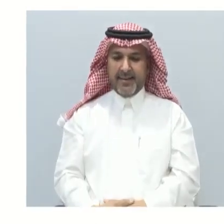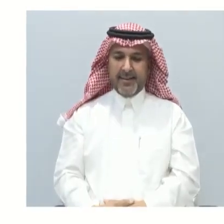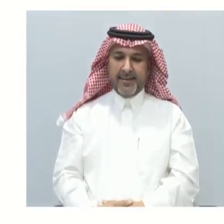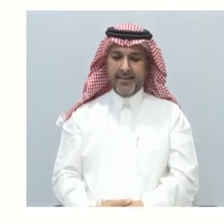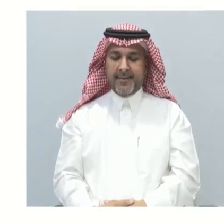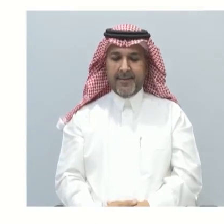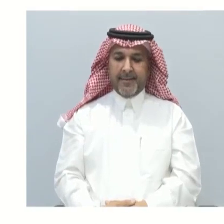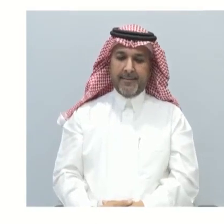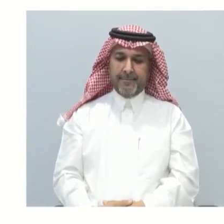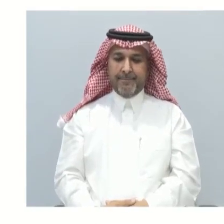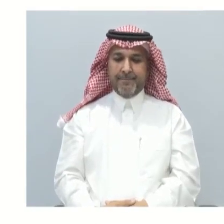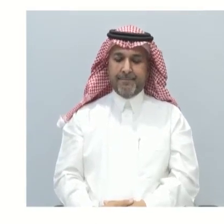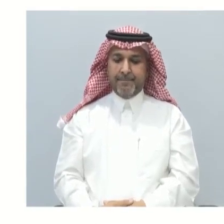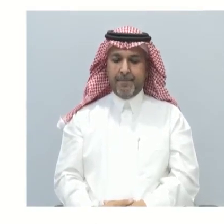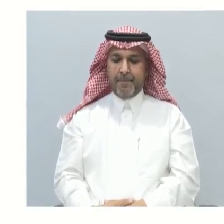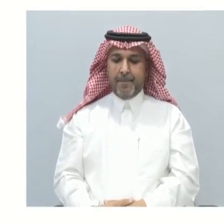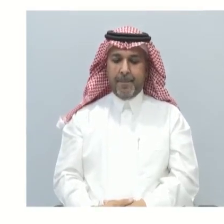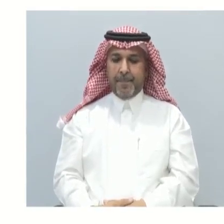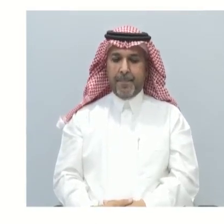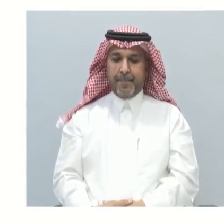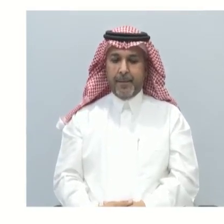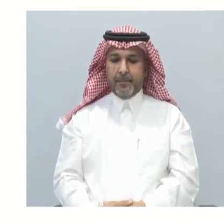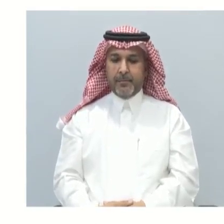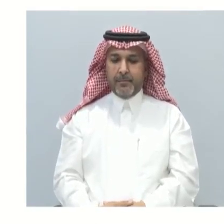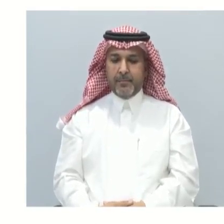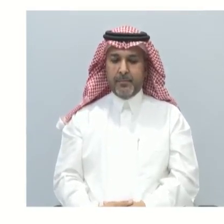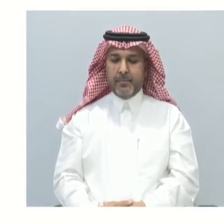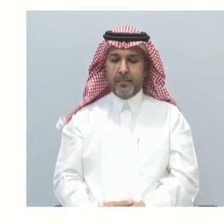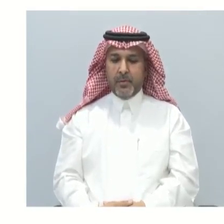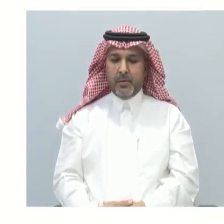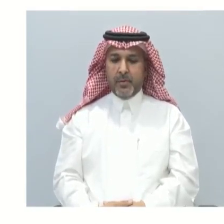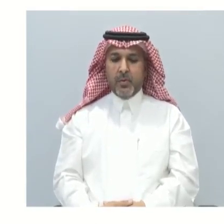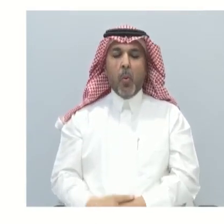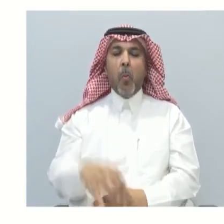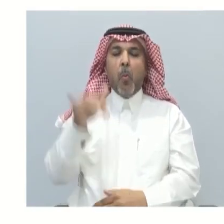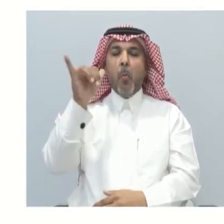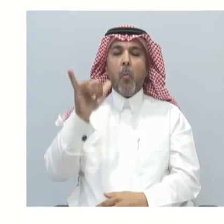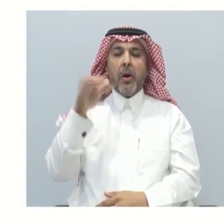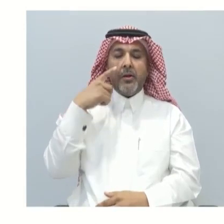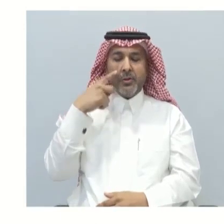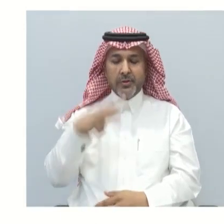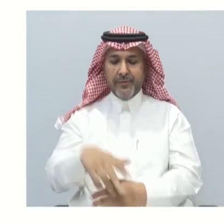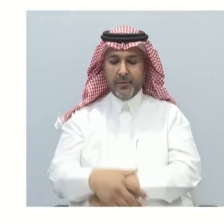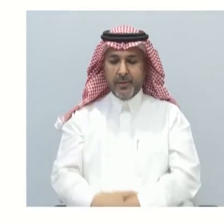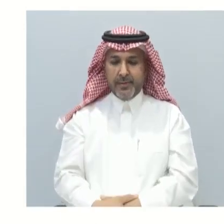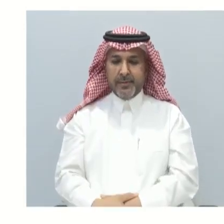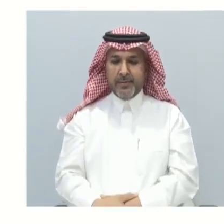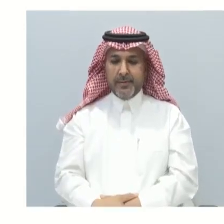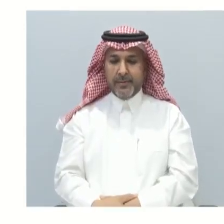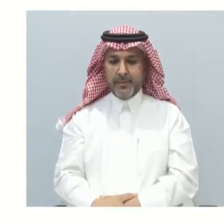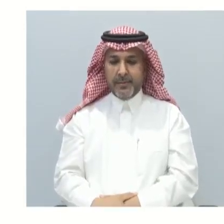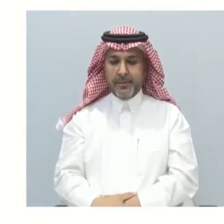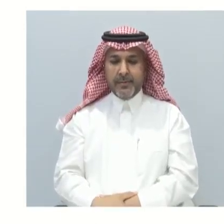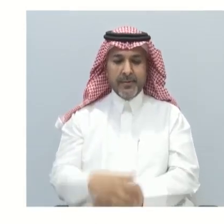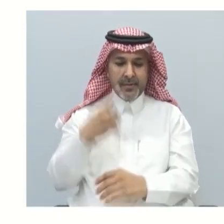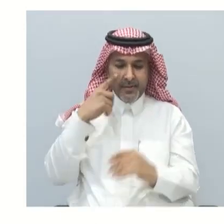هو الميل كذلك ممكن يحدد لك المقطع واي المقطع واي في كل واحده منهم تحدد لي يعني هنا لاحظ